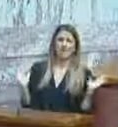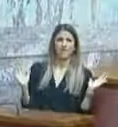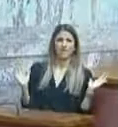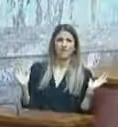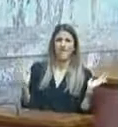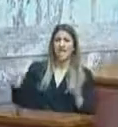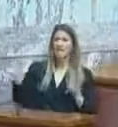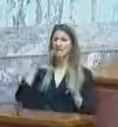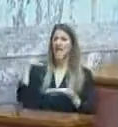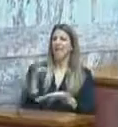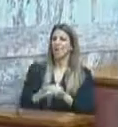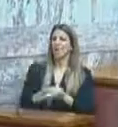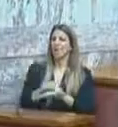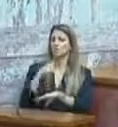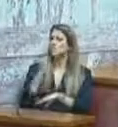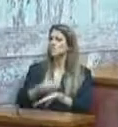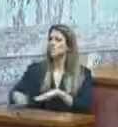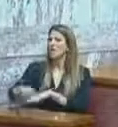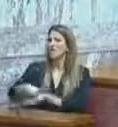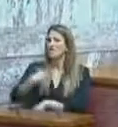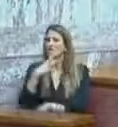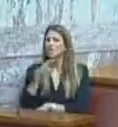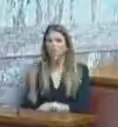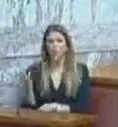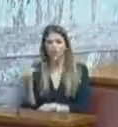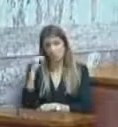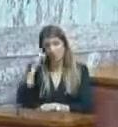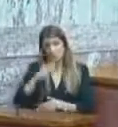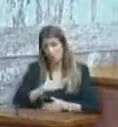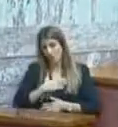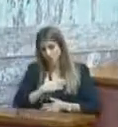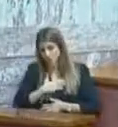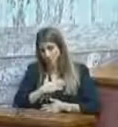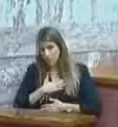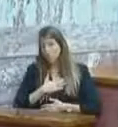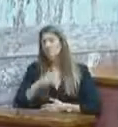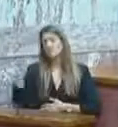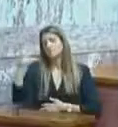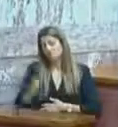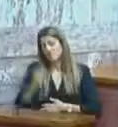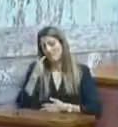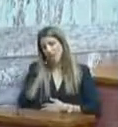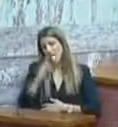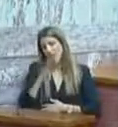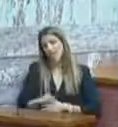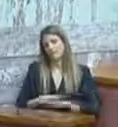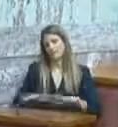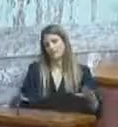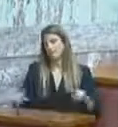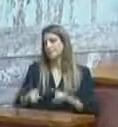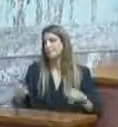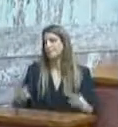ενοχής, για να παραπεθεί δίθεν στη δικαιοσύνη. Λοιπόν, νομίζω ότι έχει αποκαλυφθεί πραγματικά η μεθόδευση η οποία γίνεται